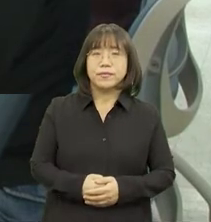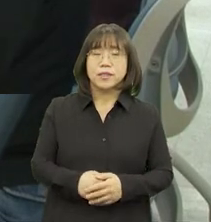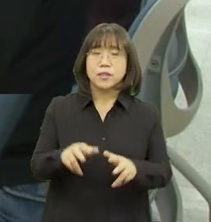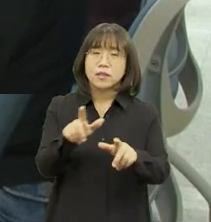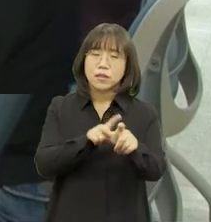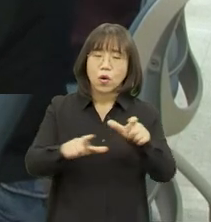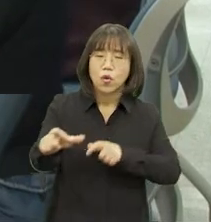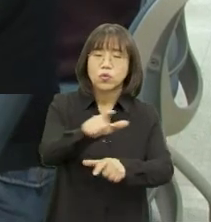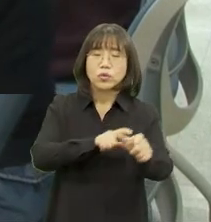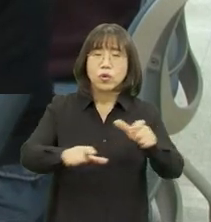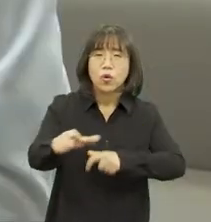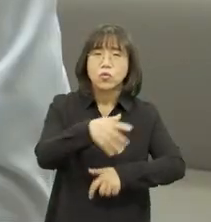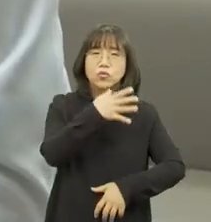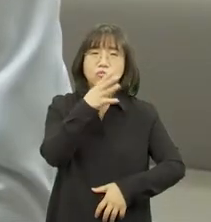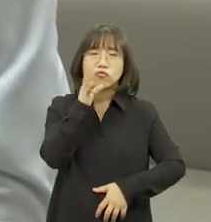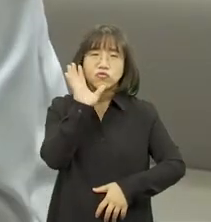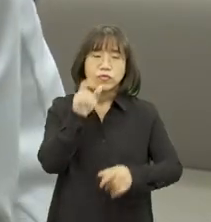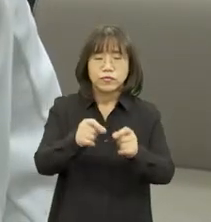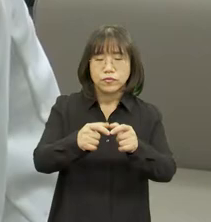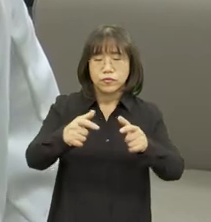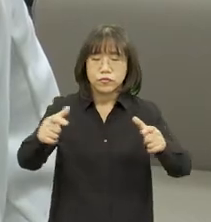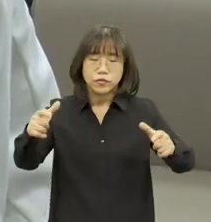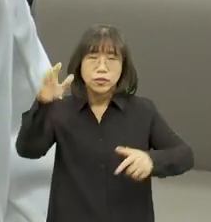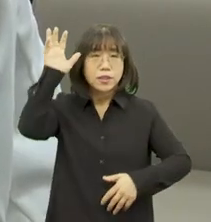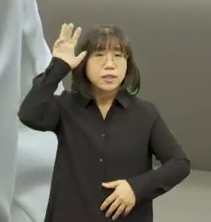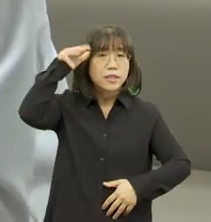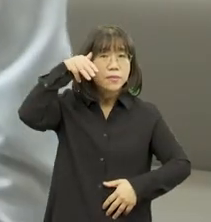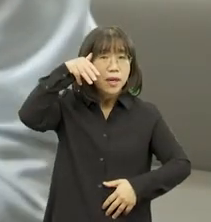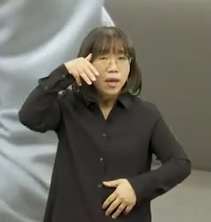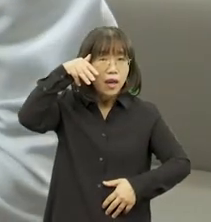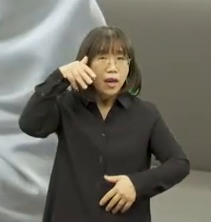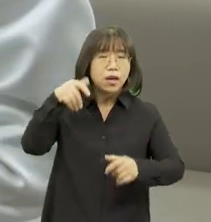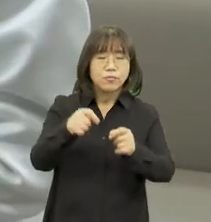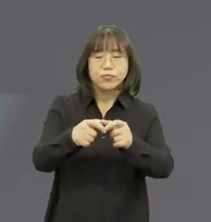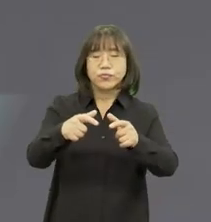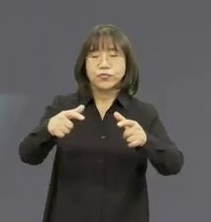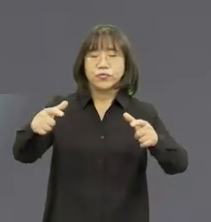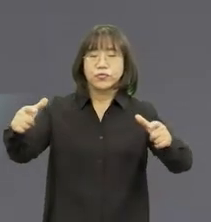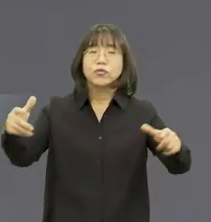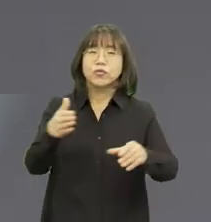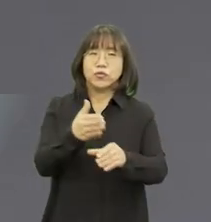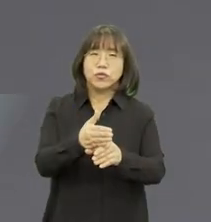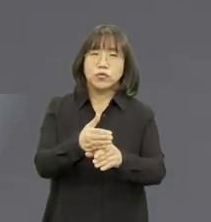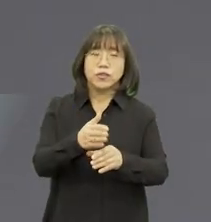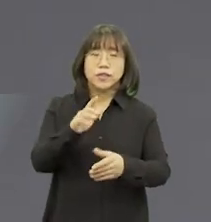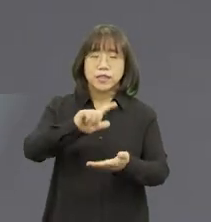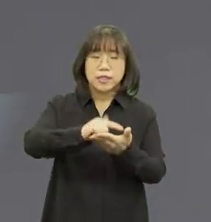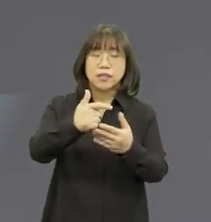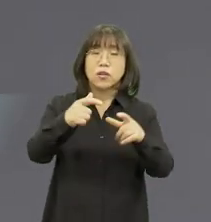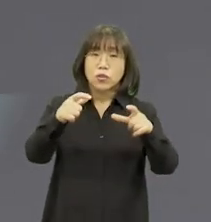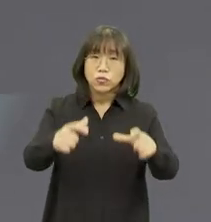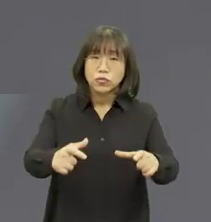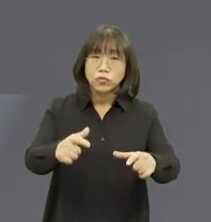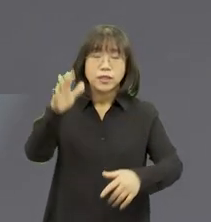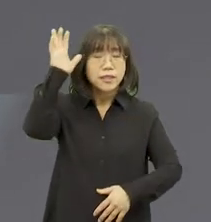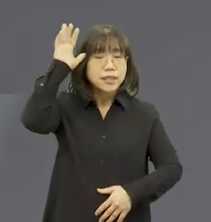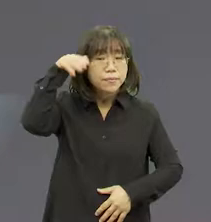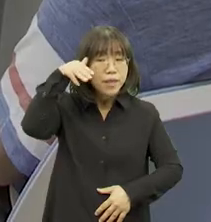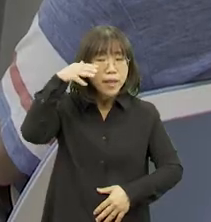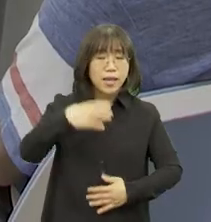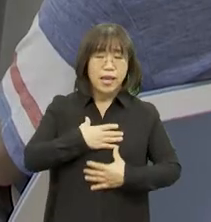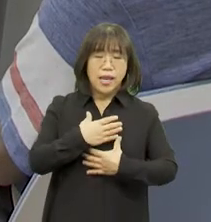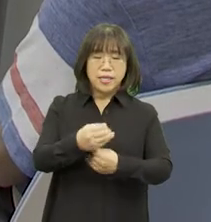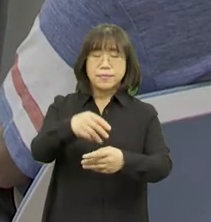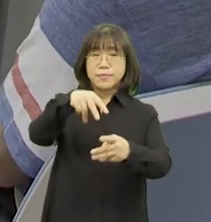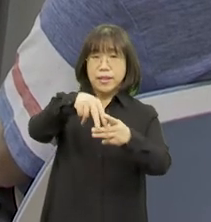해가 갈수록 증가하는 노인 인구 치매환자 소 또한 증가하고 있습니다 강서구 치매 안심 센터는 지역 내 치매